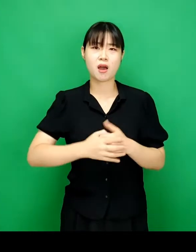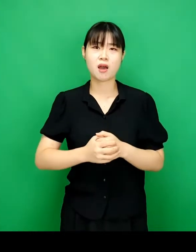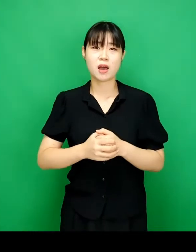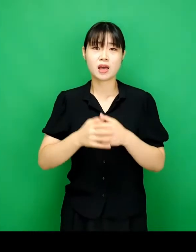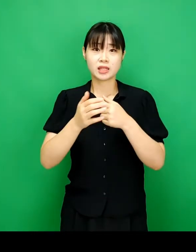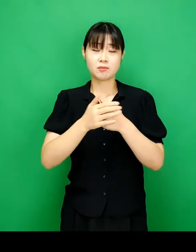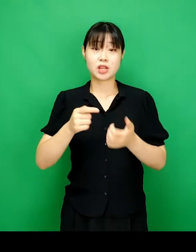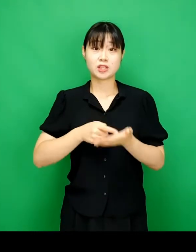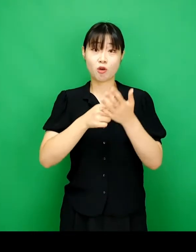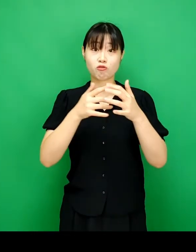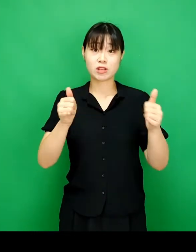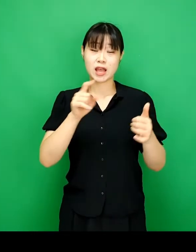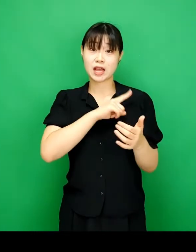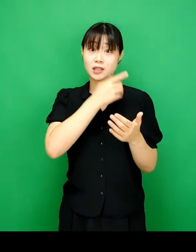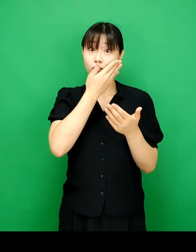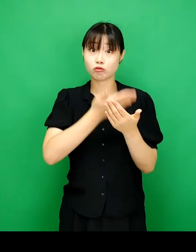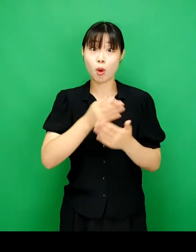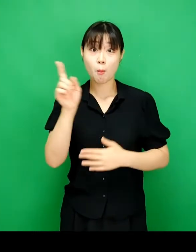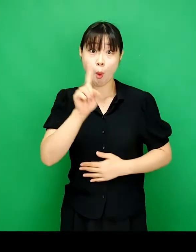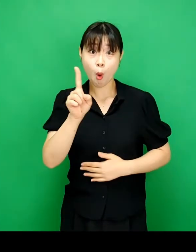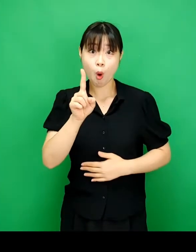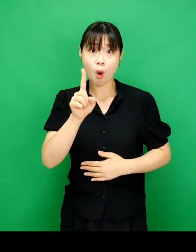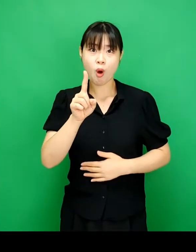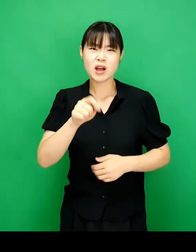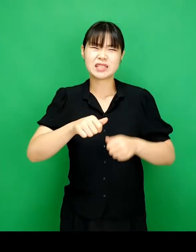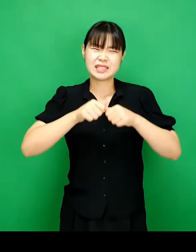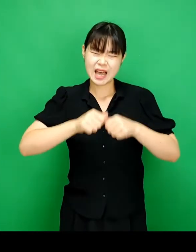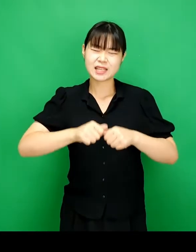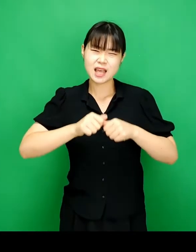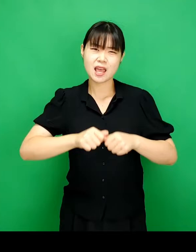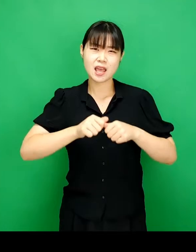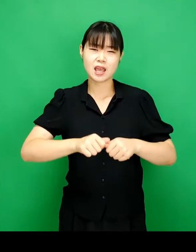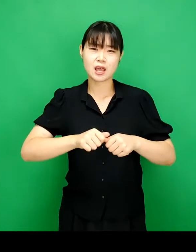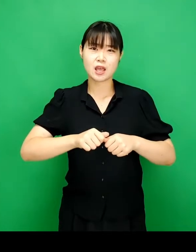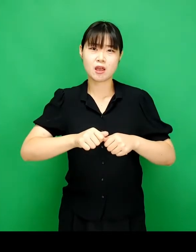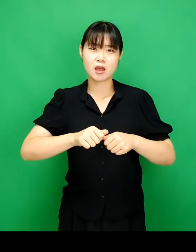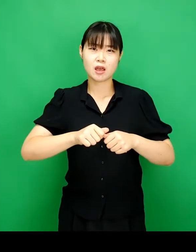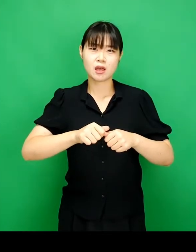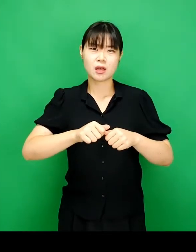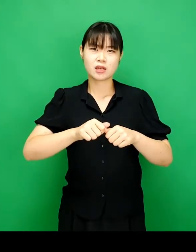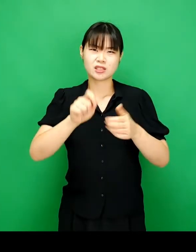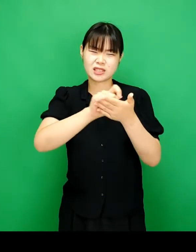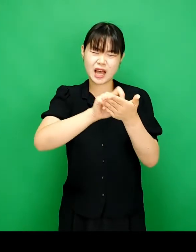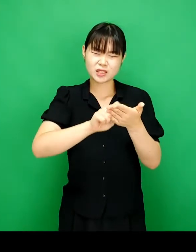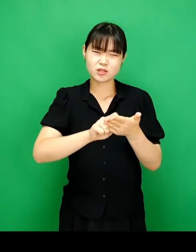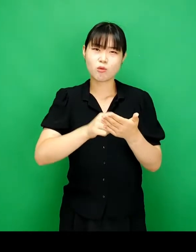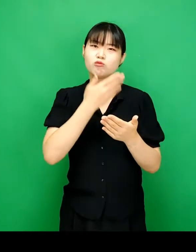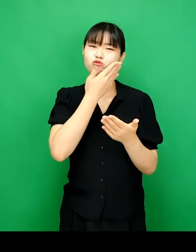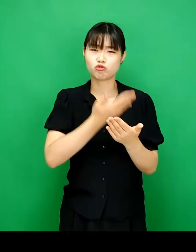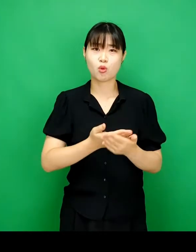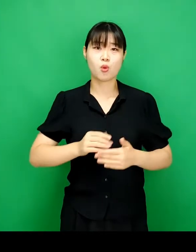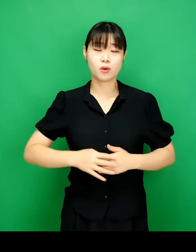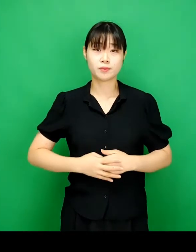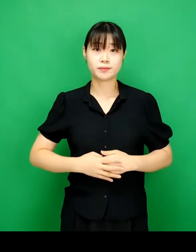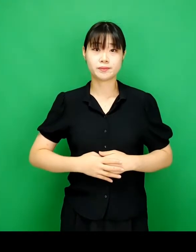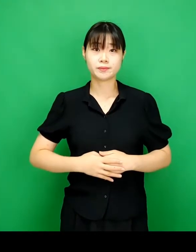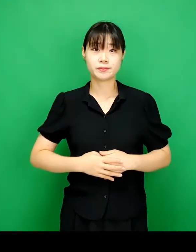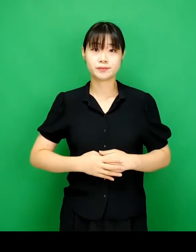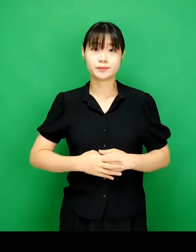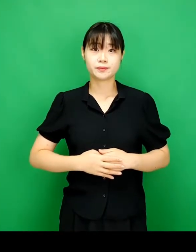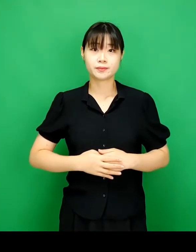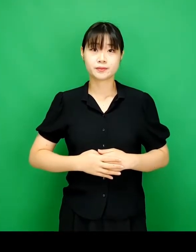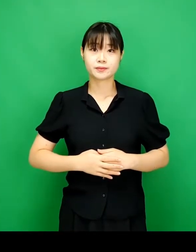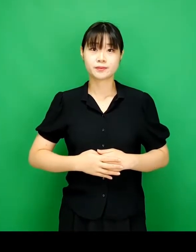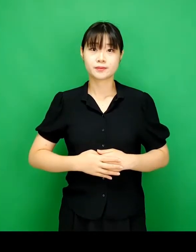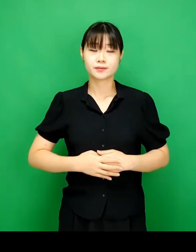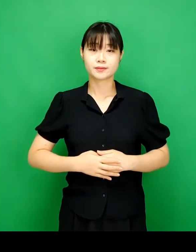있습니다. 청구인에게 가장 중요한 건 청구 내용을 최대한 자세하게, 구체적으로